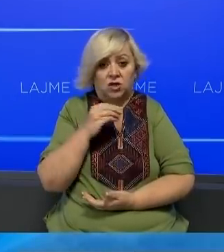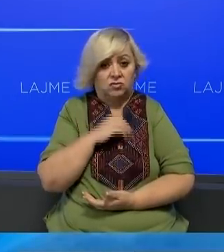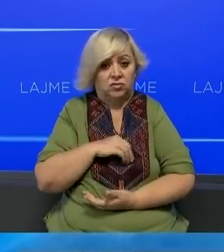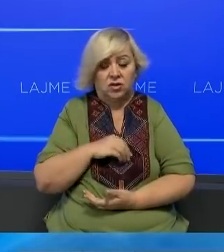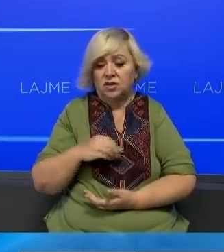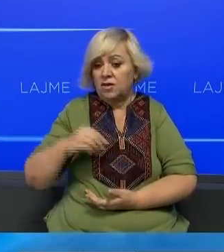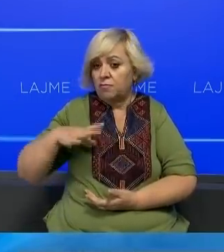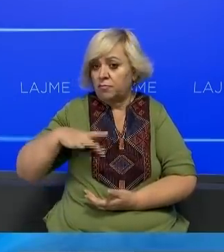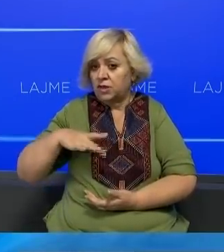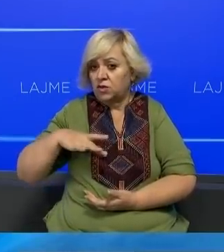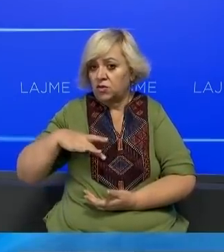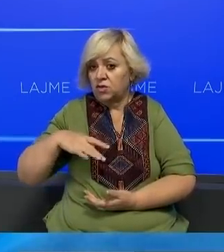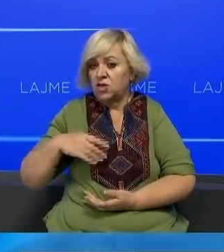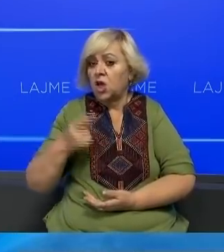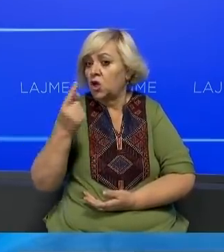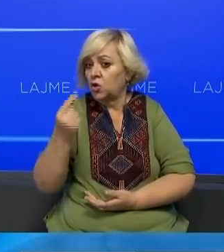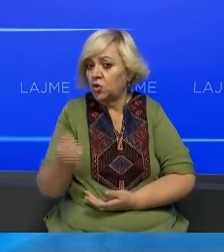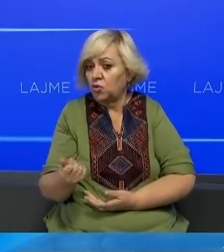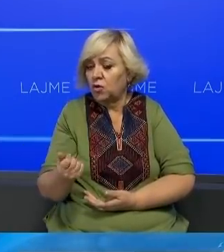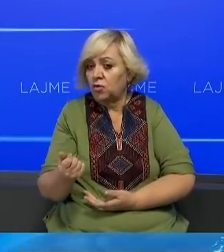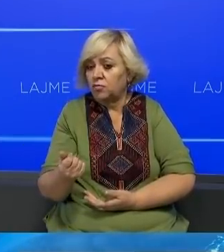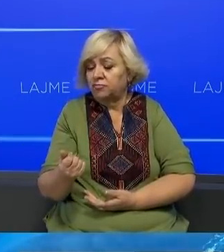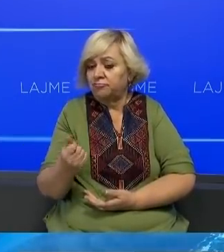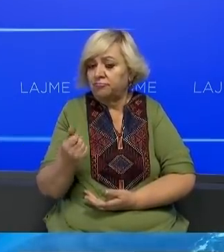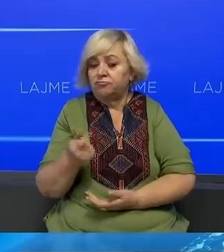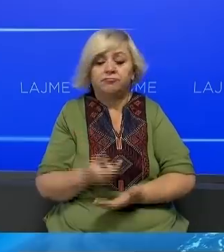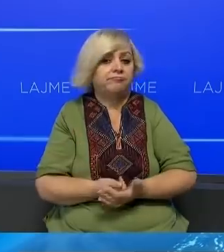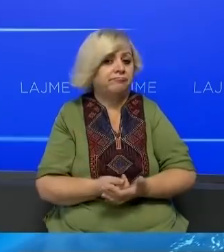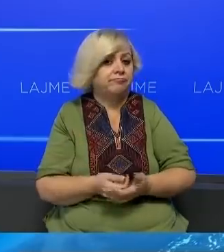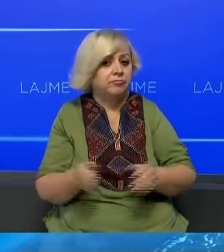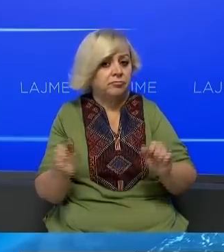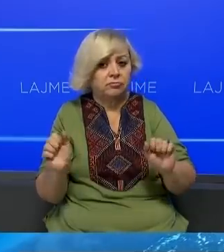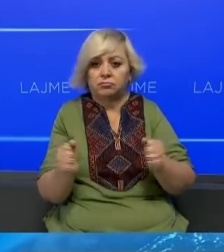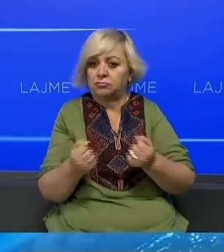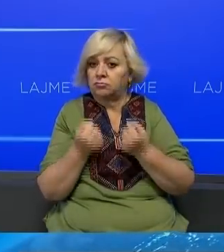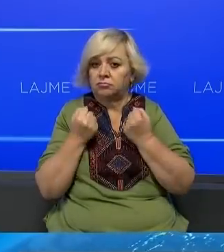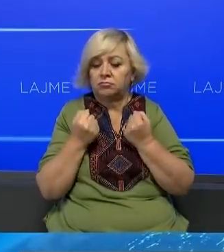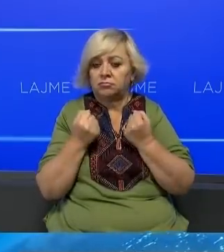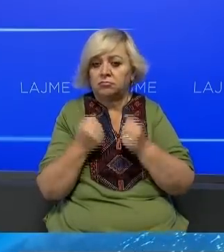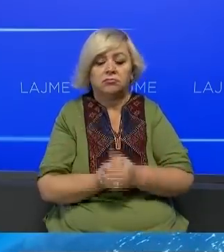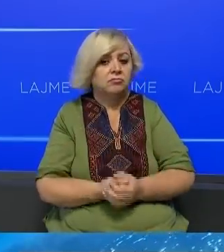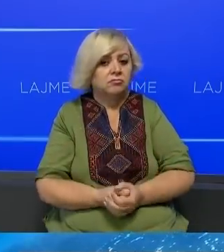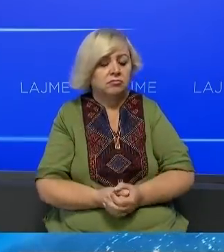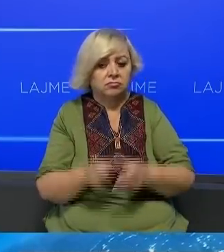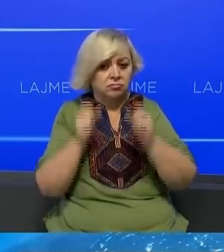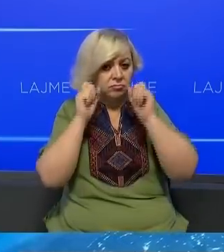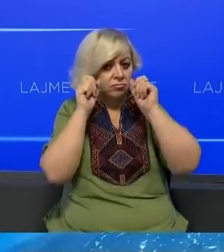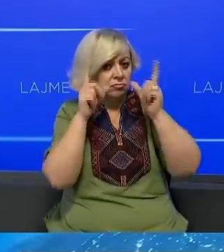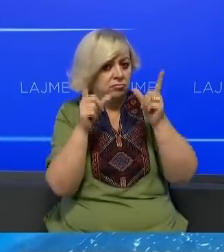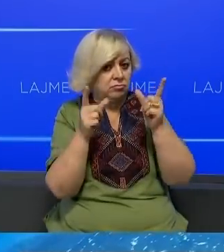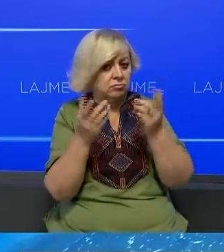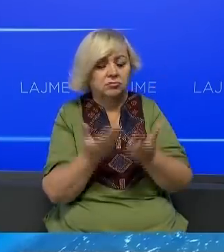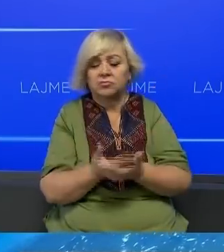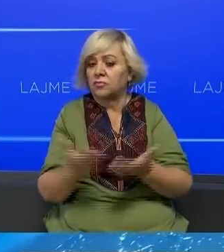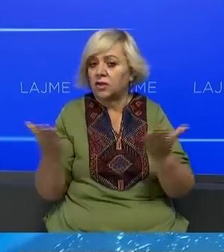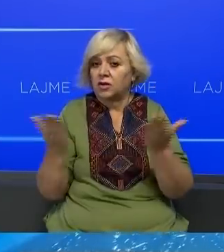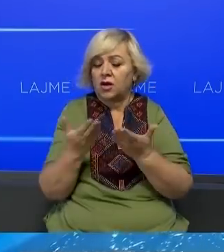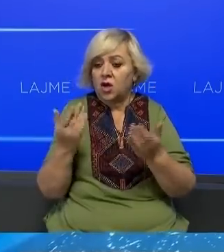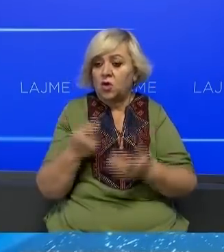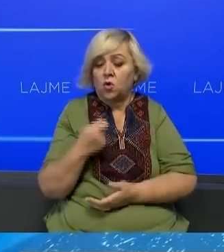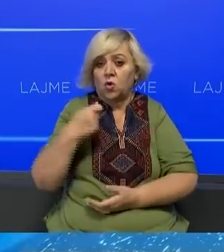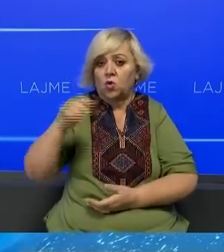pensionet ose rrugat, me këto çmime janë parëshme. Është për të çudit si mundot më